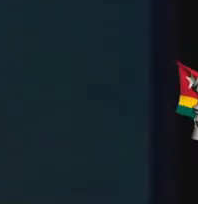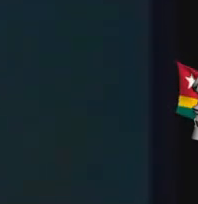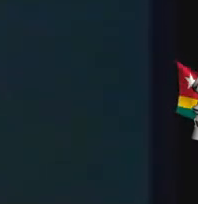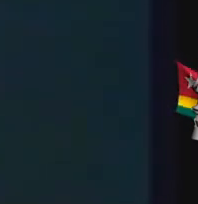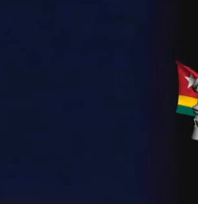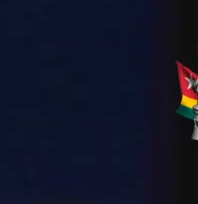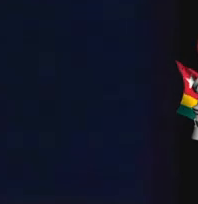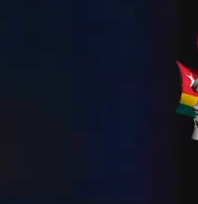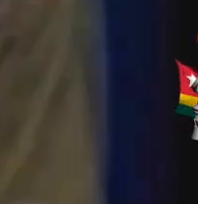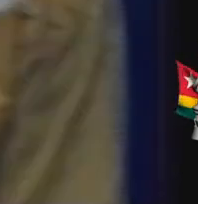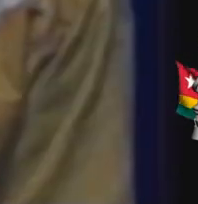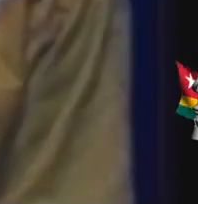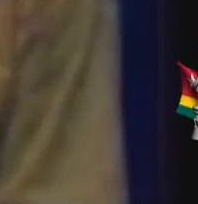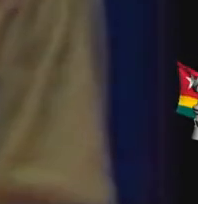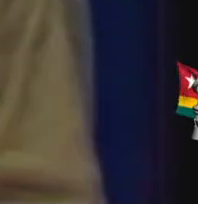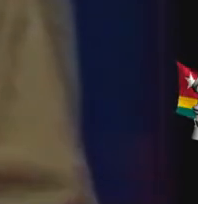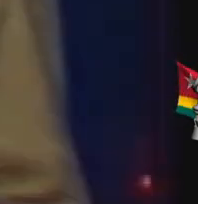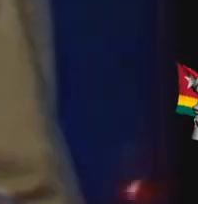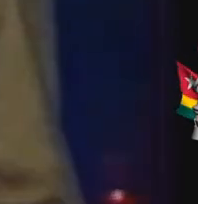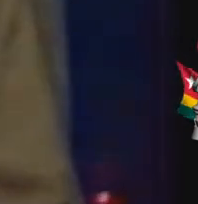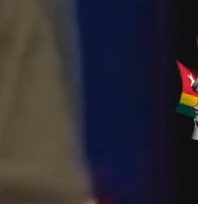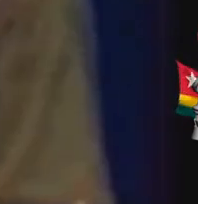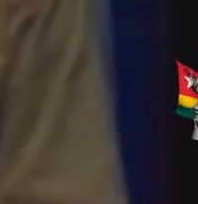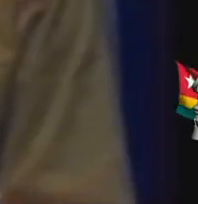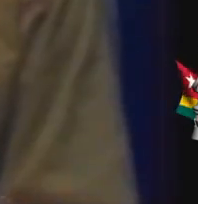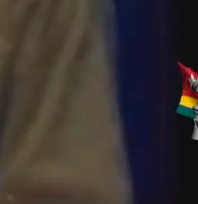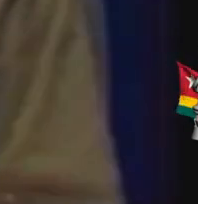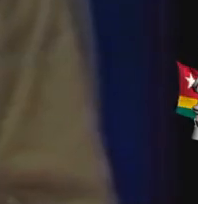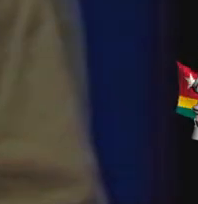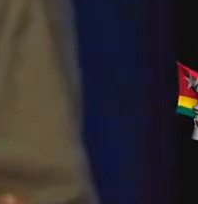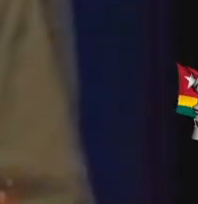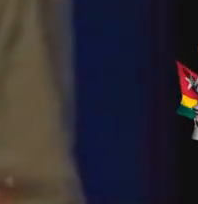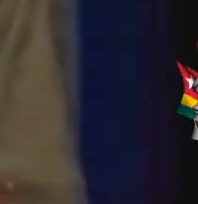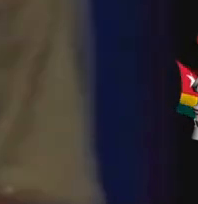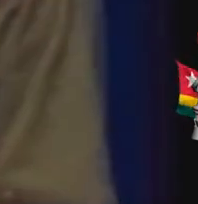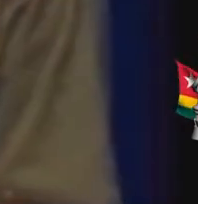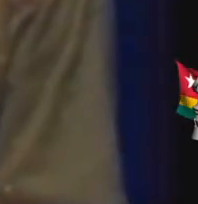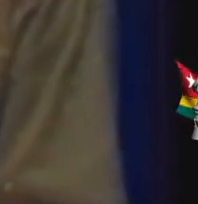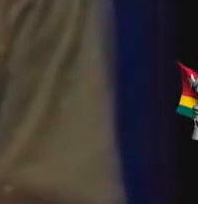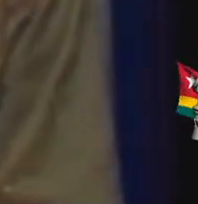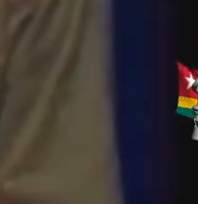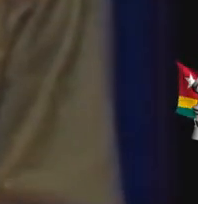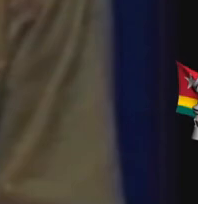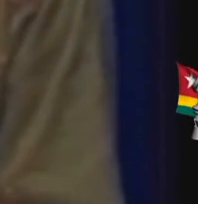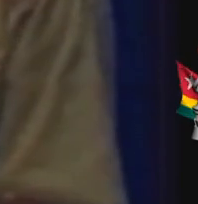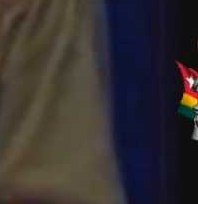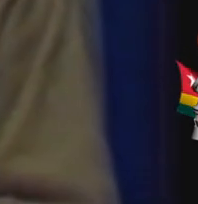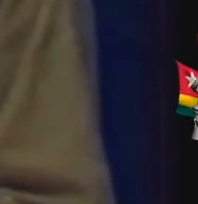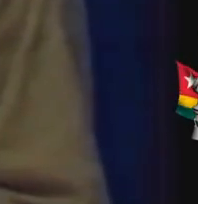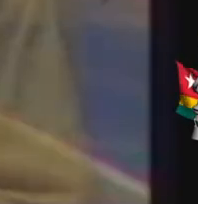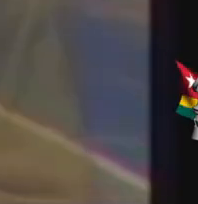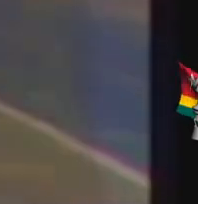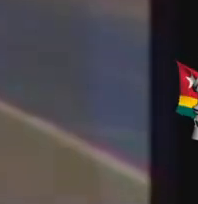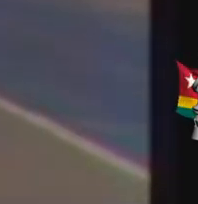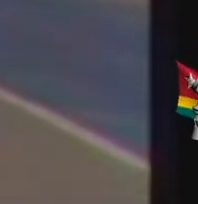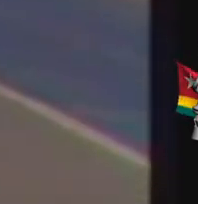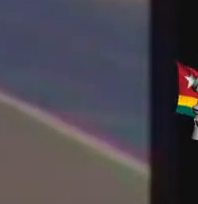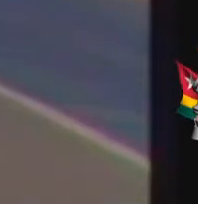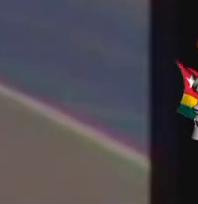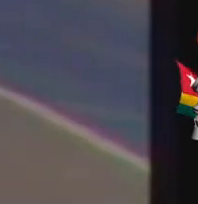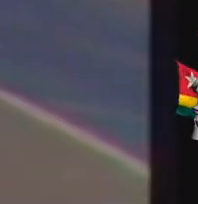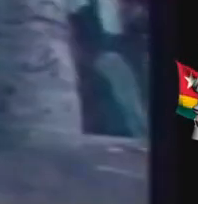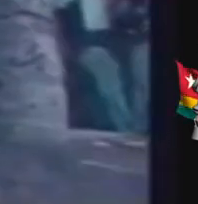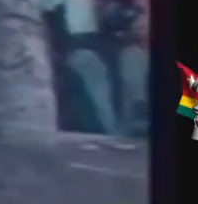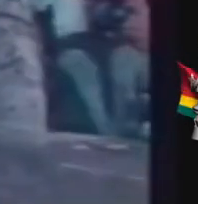pays. Le 27 avril, mais oui, il n'y a rien de plus joli.